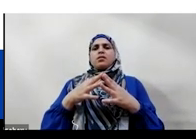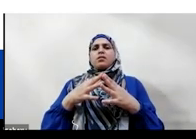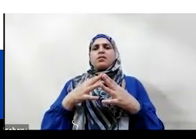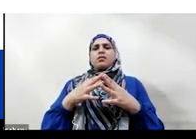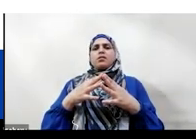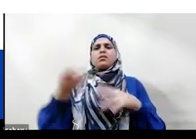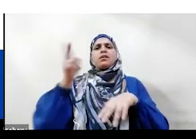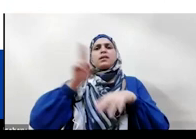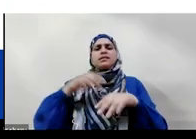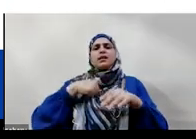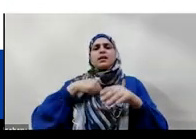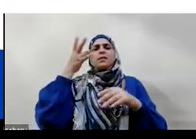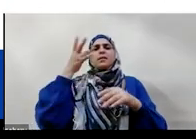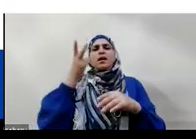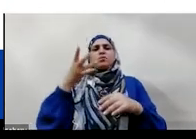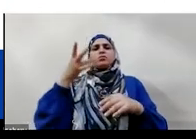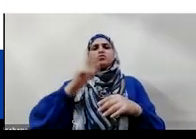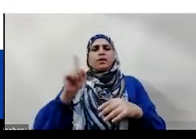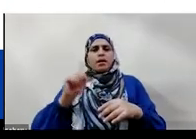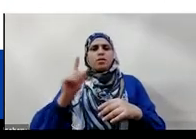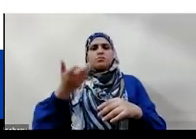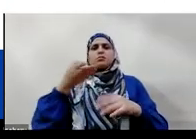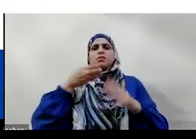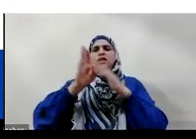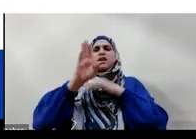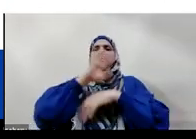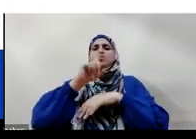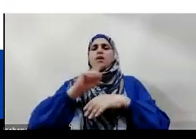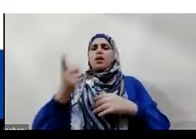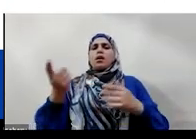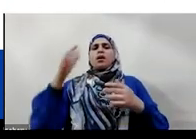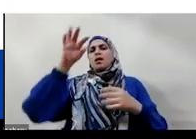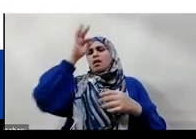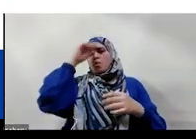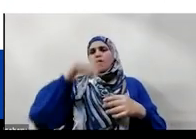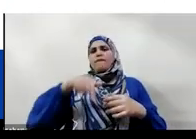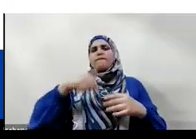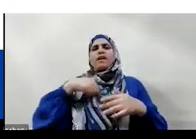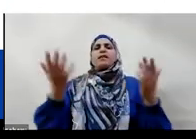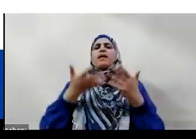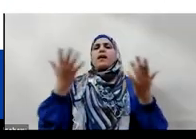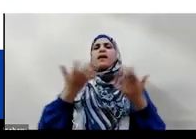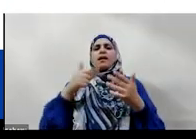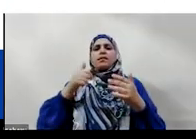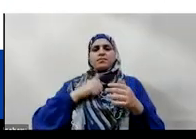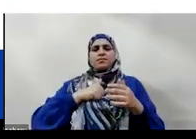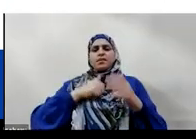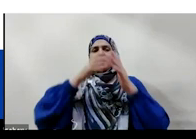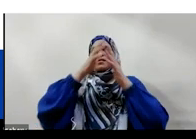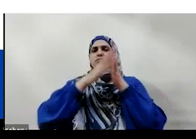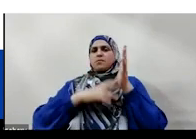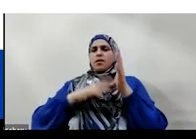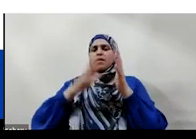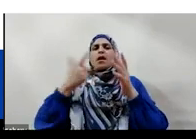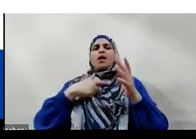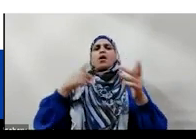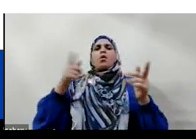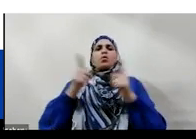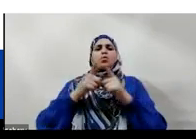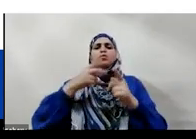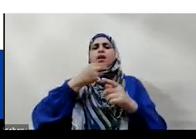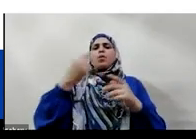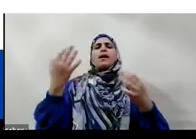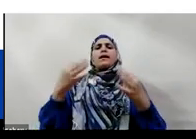وال marital status بتاعتي. ولو عندي أي kind of limitation أو أي form of limitation وهتبقى